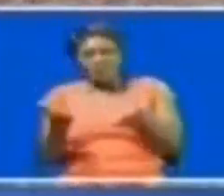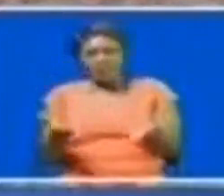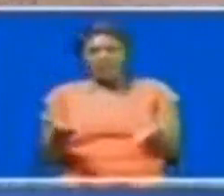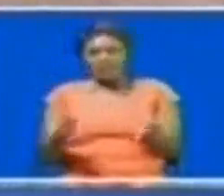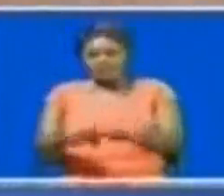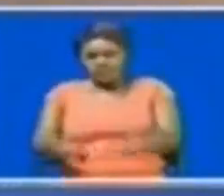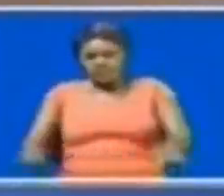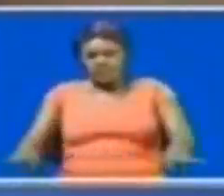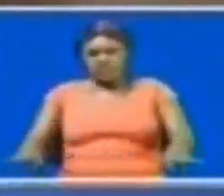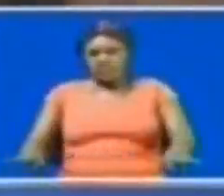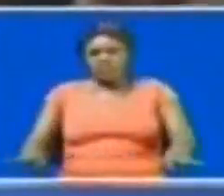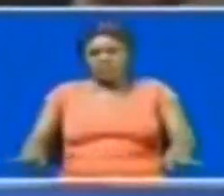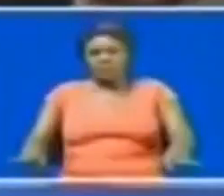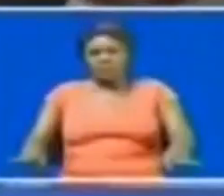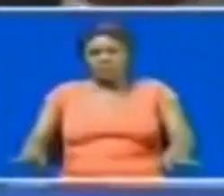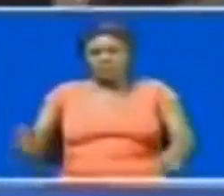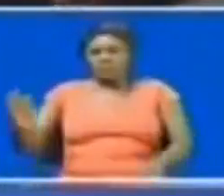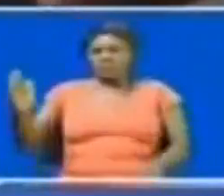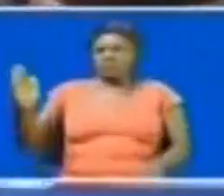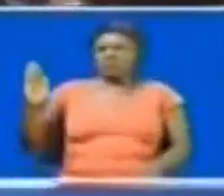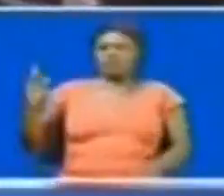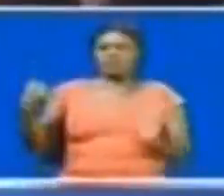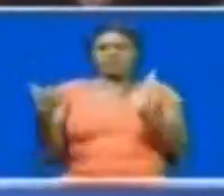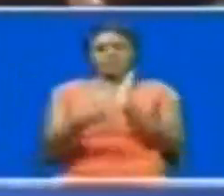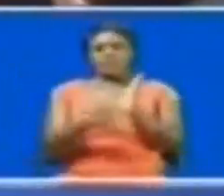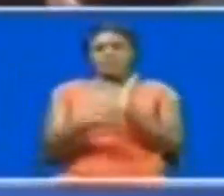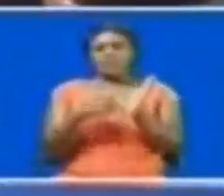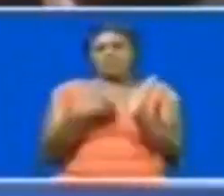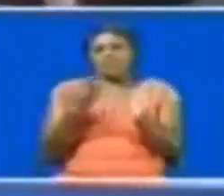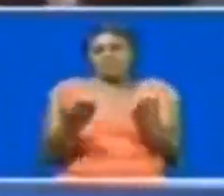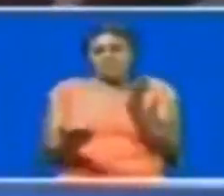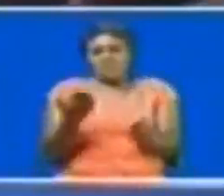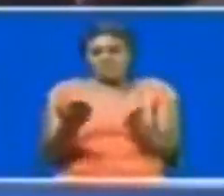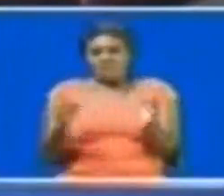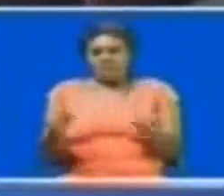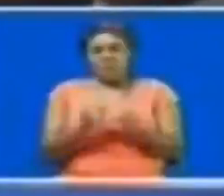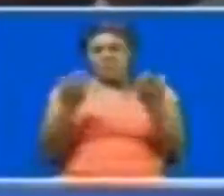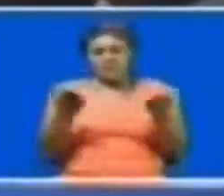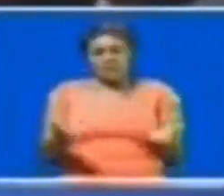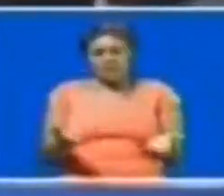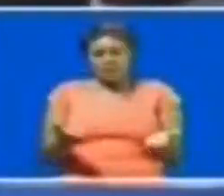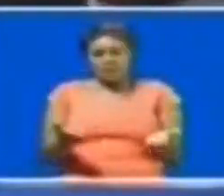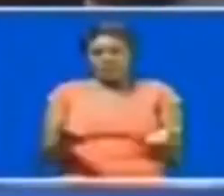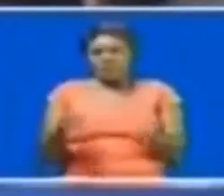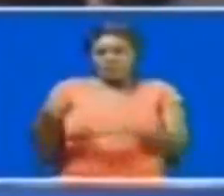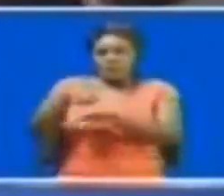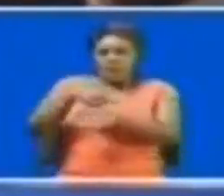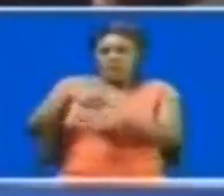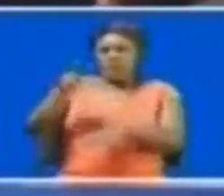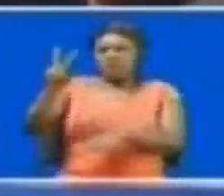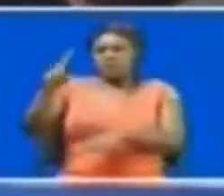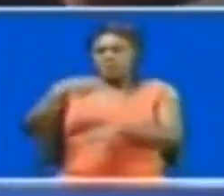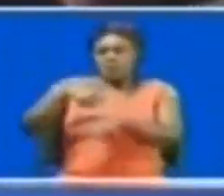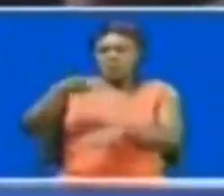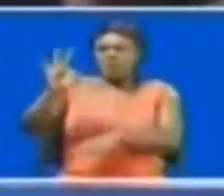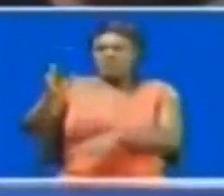kitanda. Upande wa security pia tunauliza, inaweza kuwa kuna kitu inaweza happen hapa. Tukae almost 1 hour to 2 hours